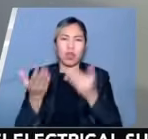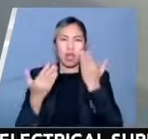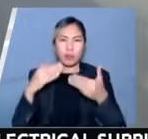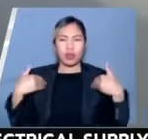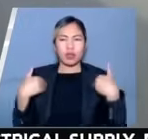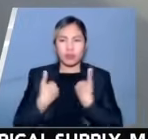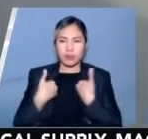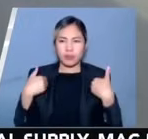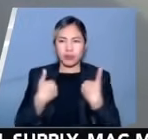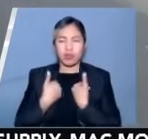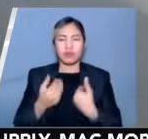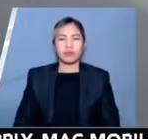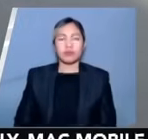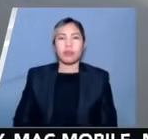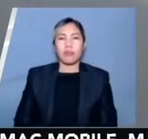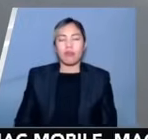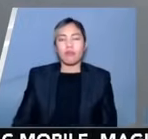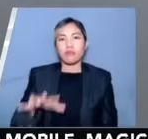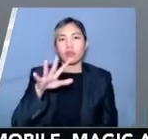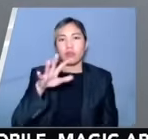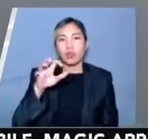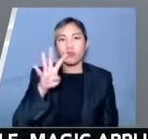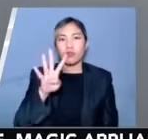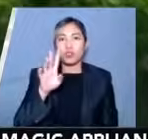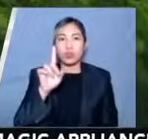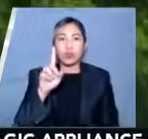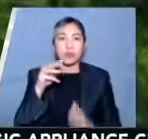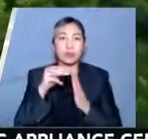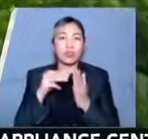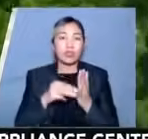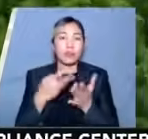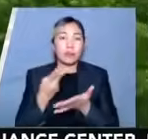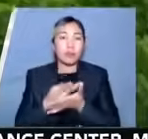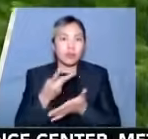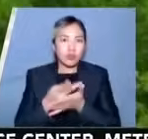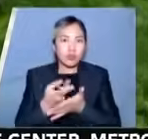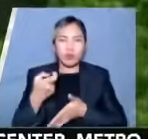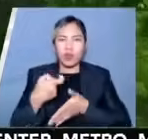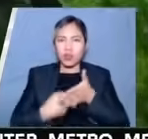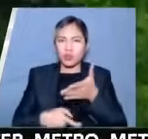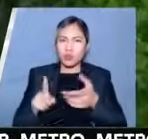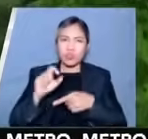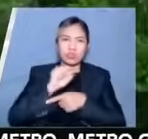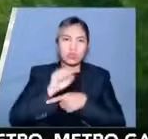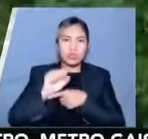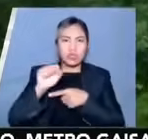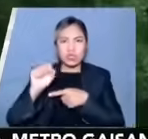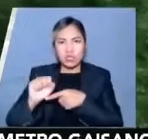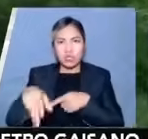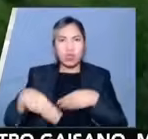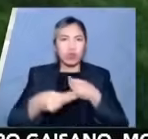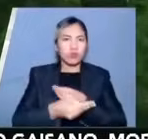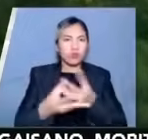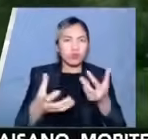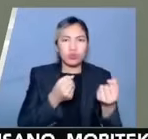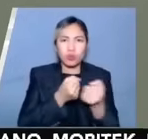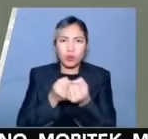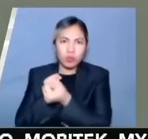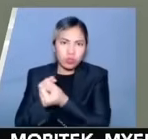541 milyones na halaga ng mga binhi fertilizer at iba pang gamit na ipamimigay sa mga apektadong